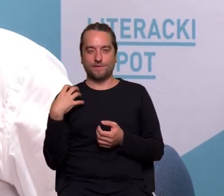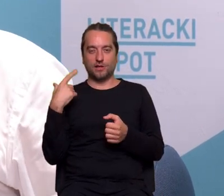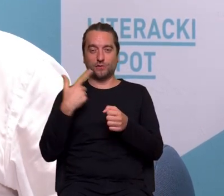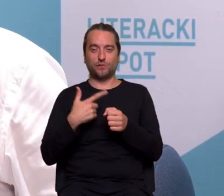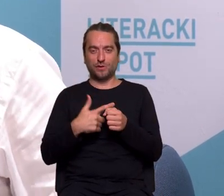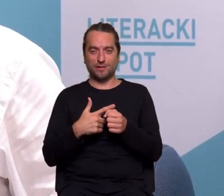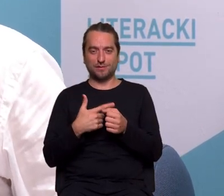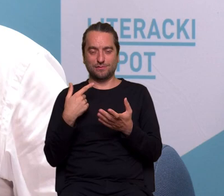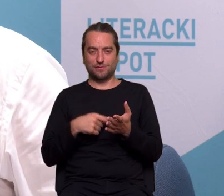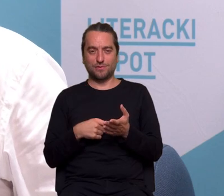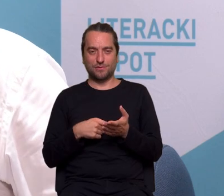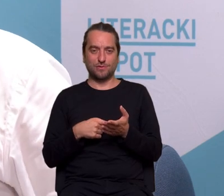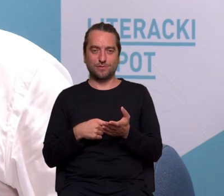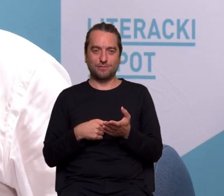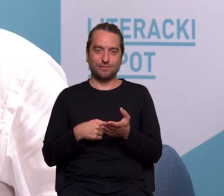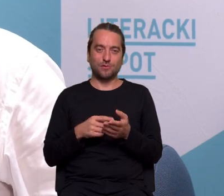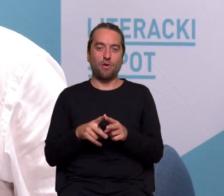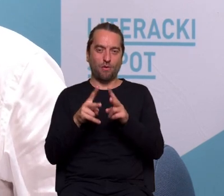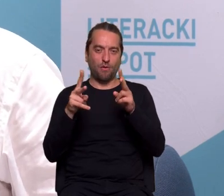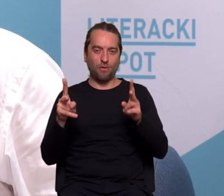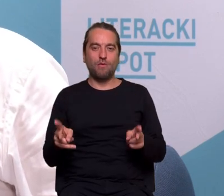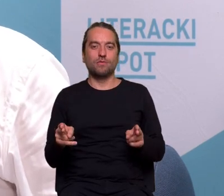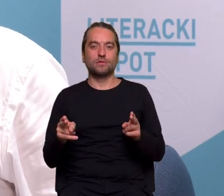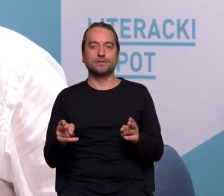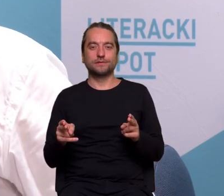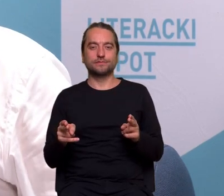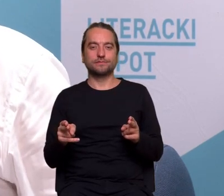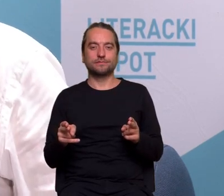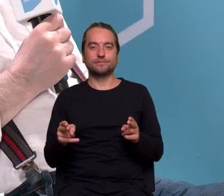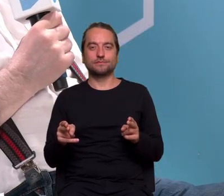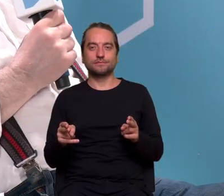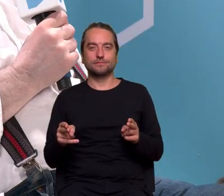to jest okres, w którym no,